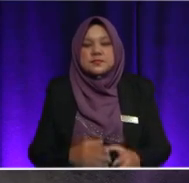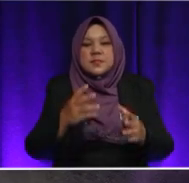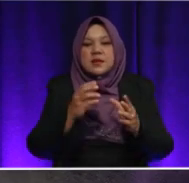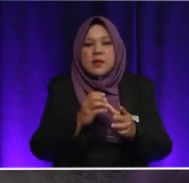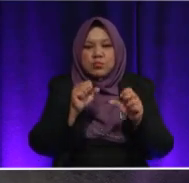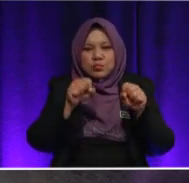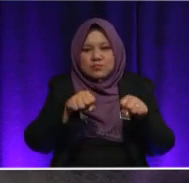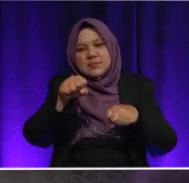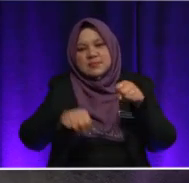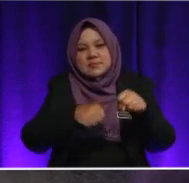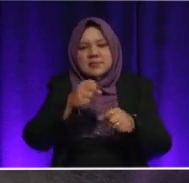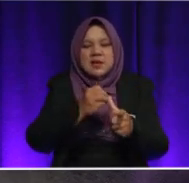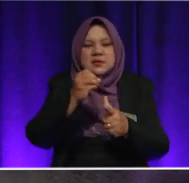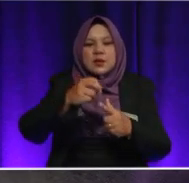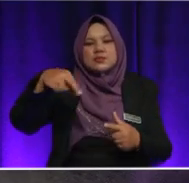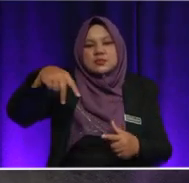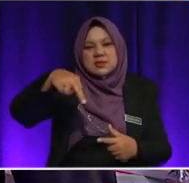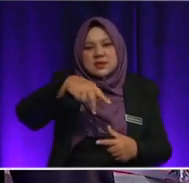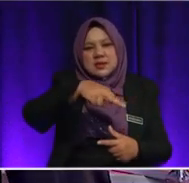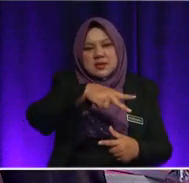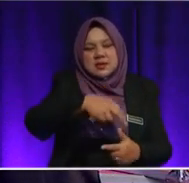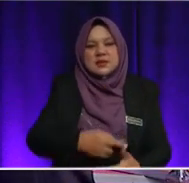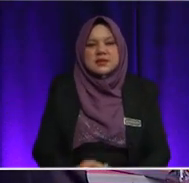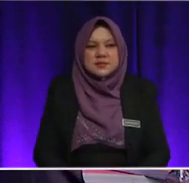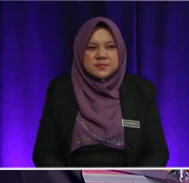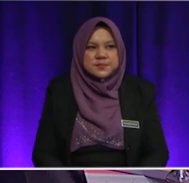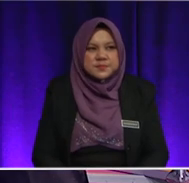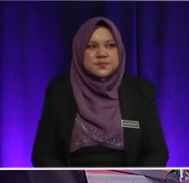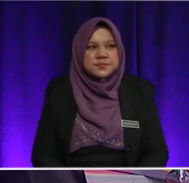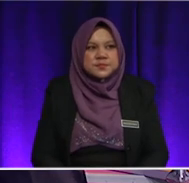untuk kesehatan ada semua makanan